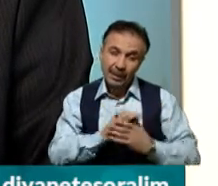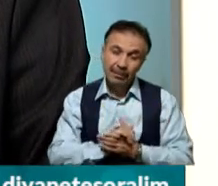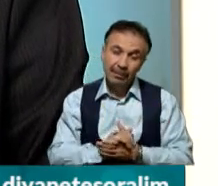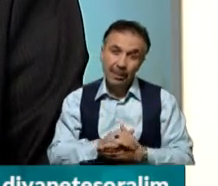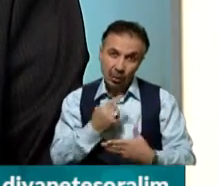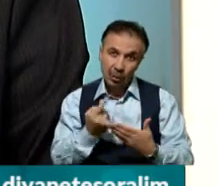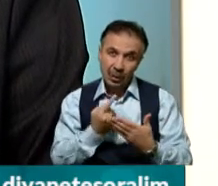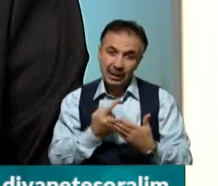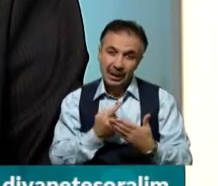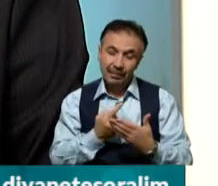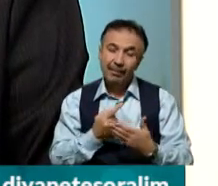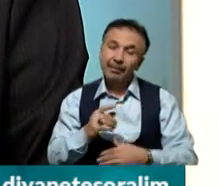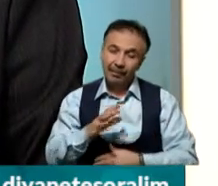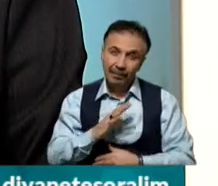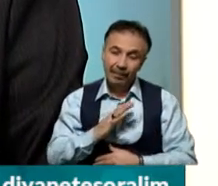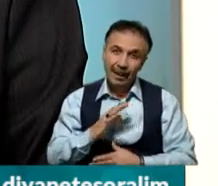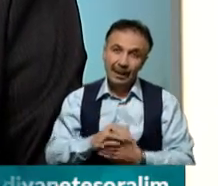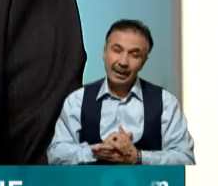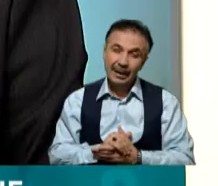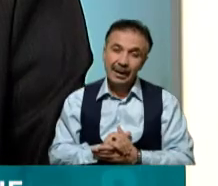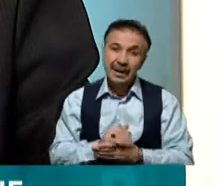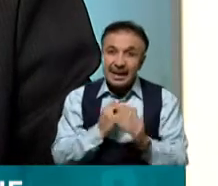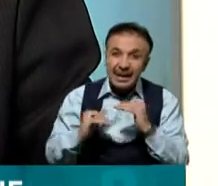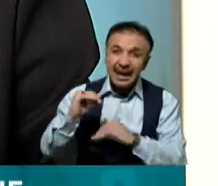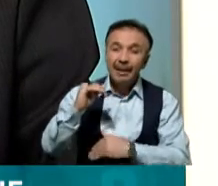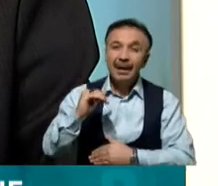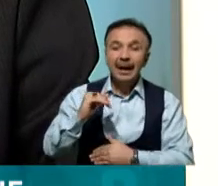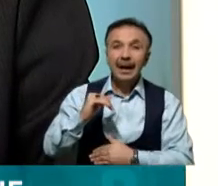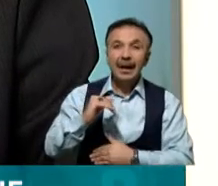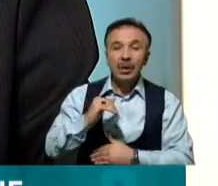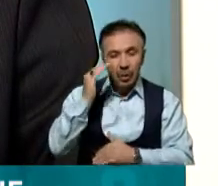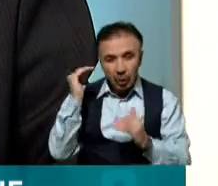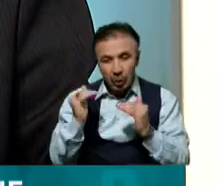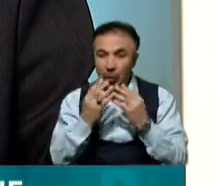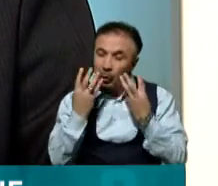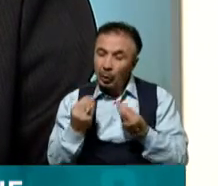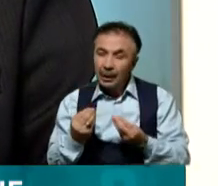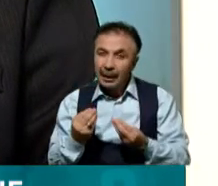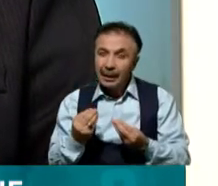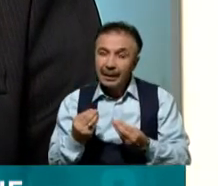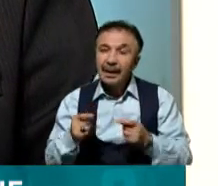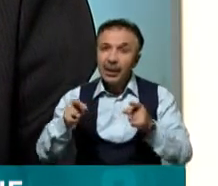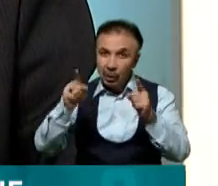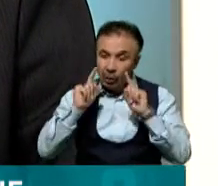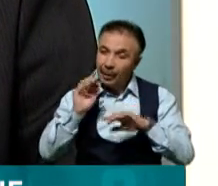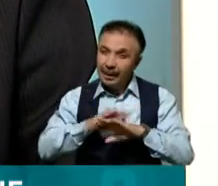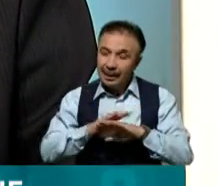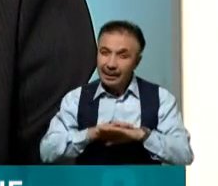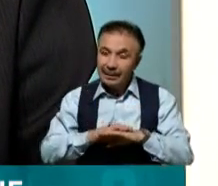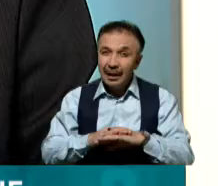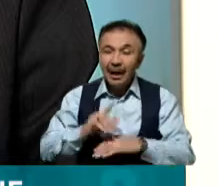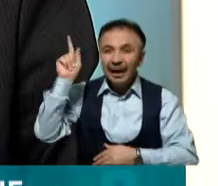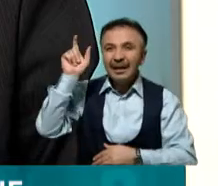Hak, yani usulüne uygun olarak tövbe yapılırsa, kullarının tevbesini kabul edeceğini